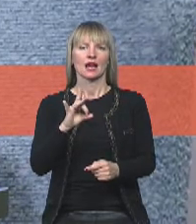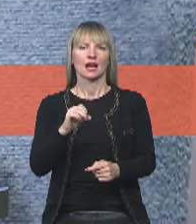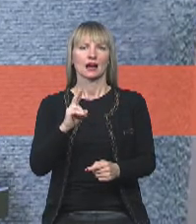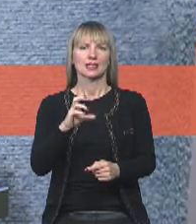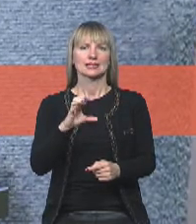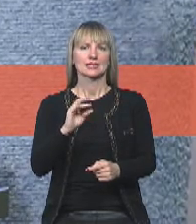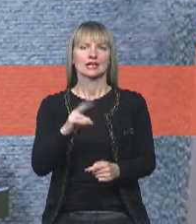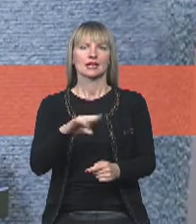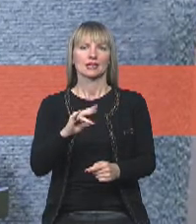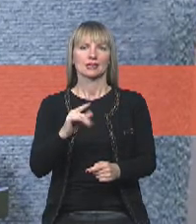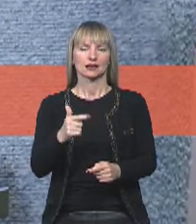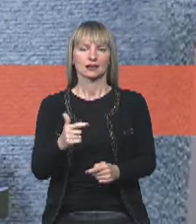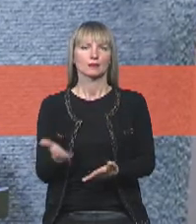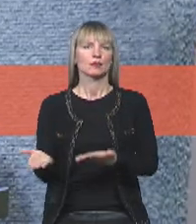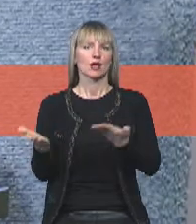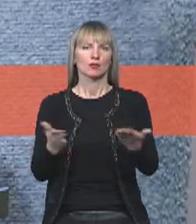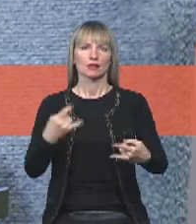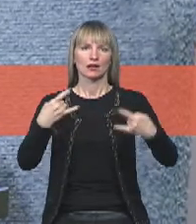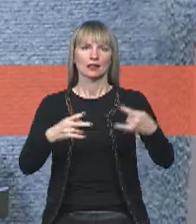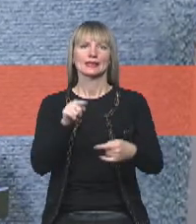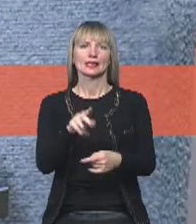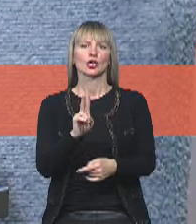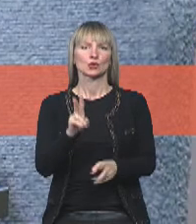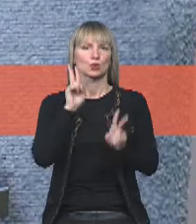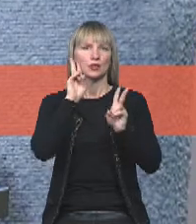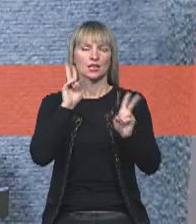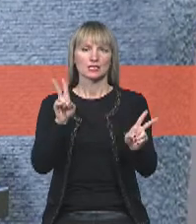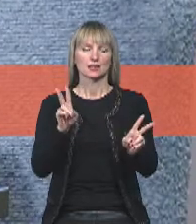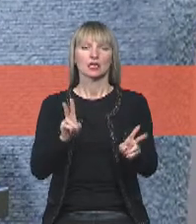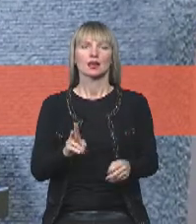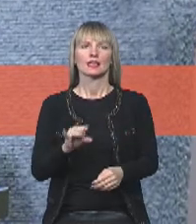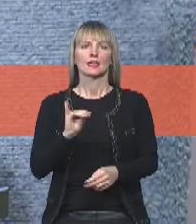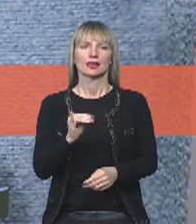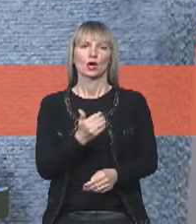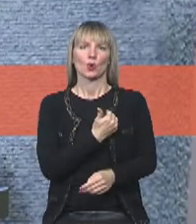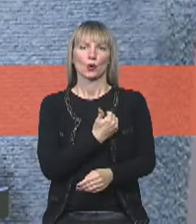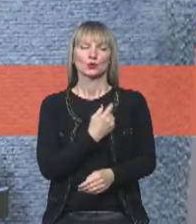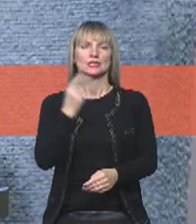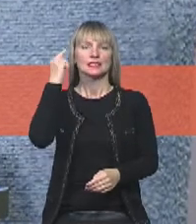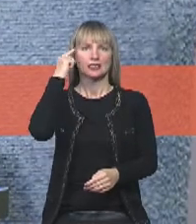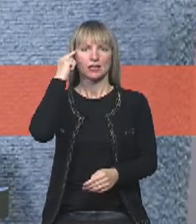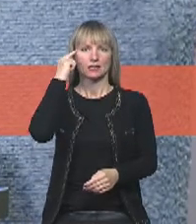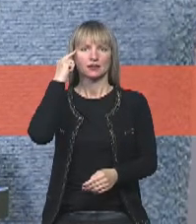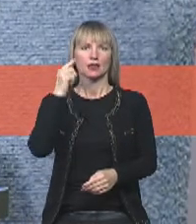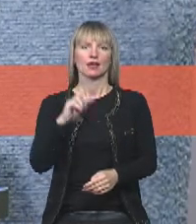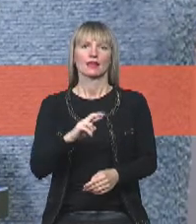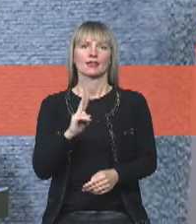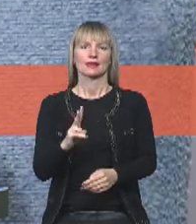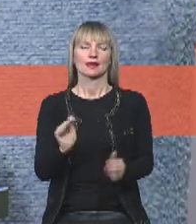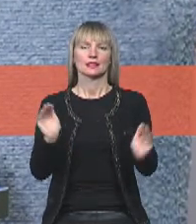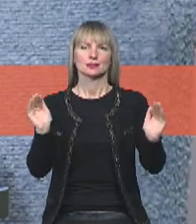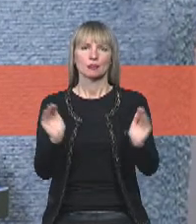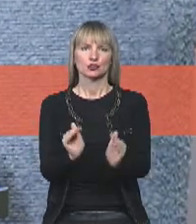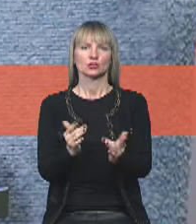насамперед запрошуємо до телеекранів тих, хто не знає значення цих слів, але хоче знати, як